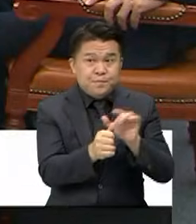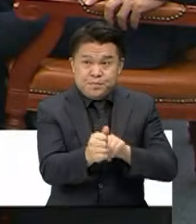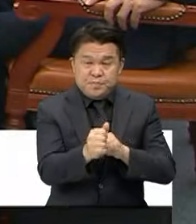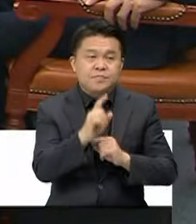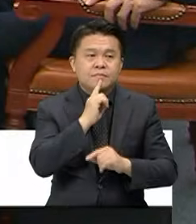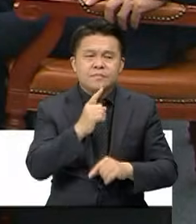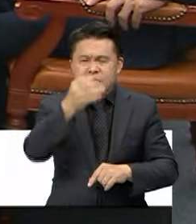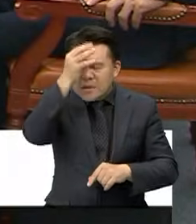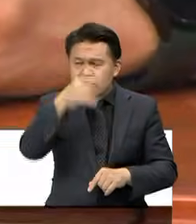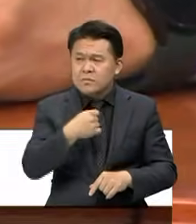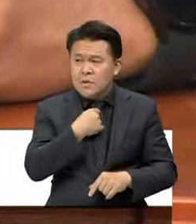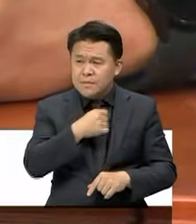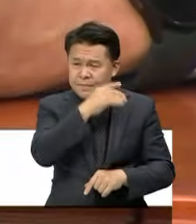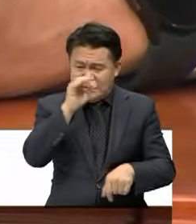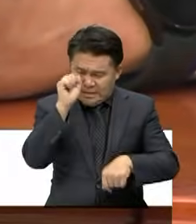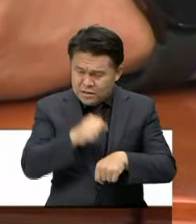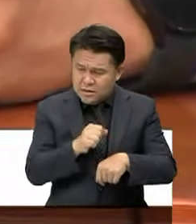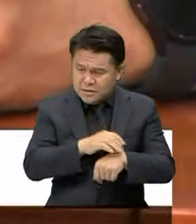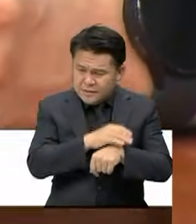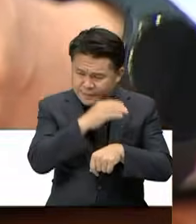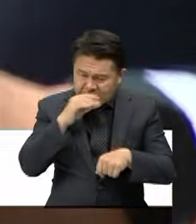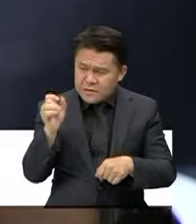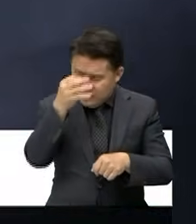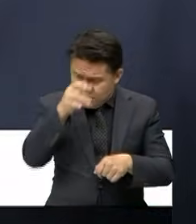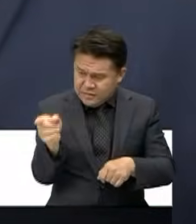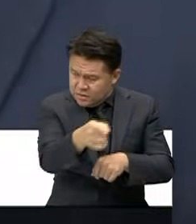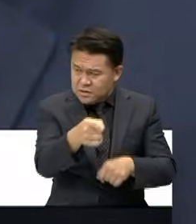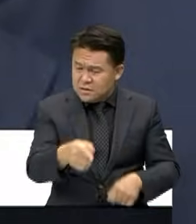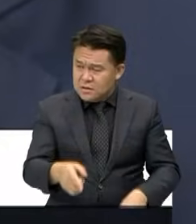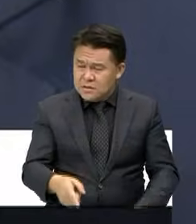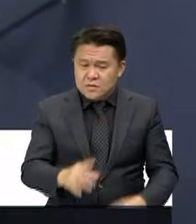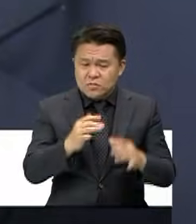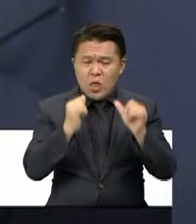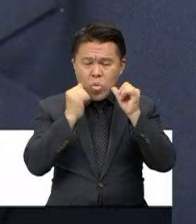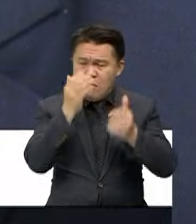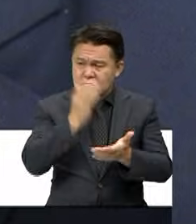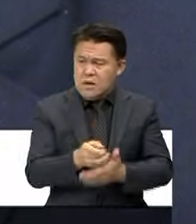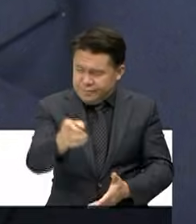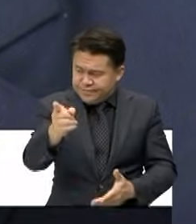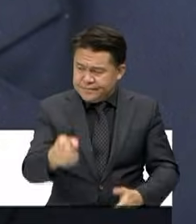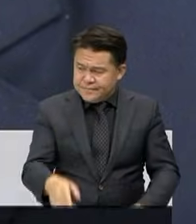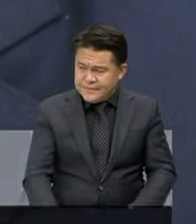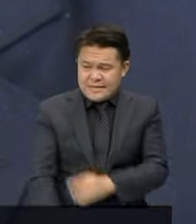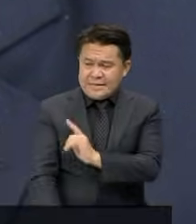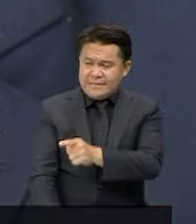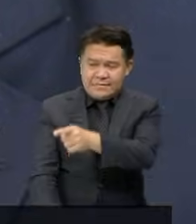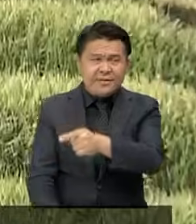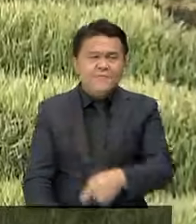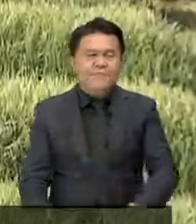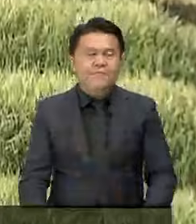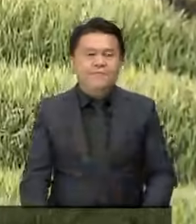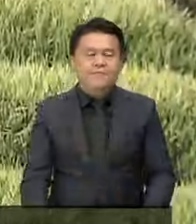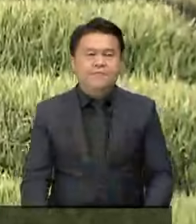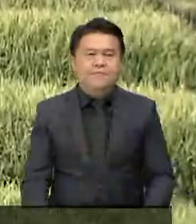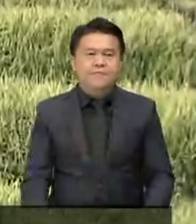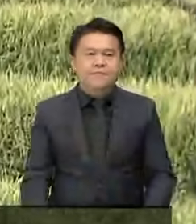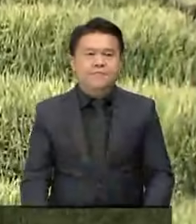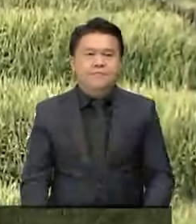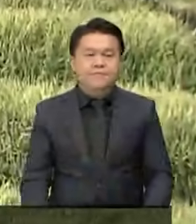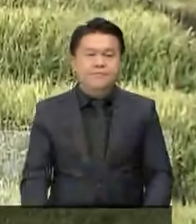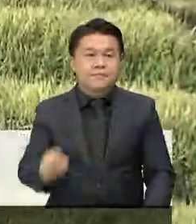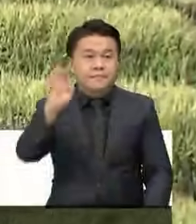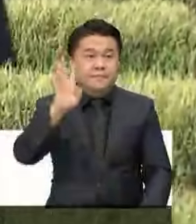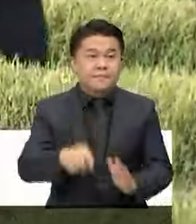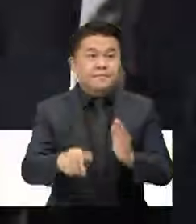대표도 사과하려면 제대로 해야 한다며 국민을 조롱하는 행위를 해서는 정말 안 된다고 공세를 취했습니다.